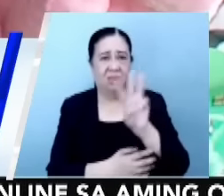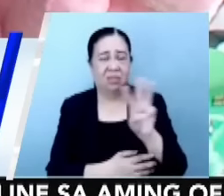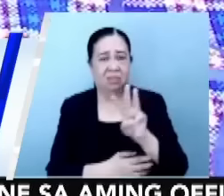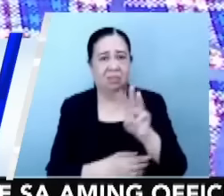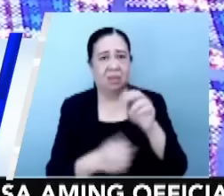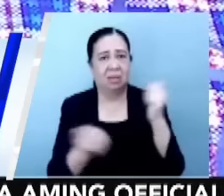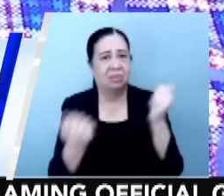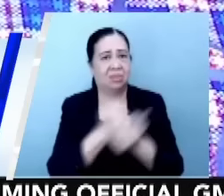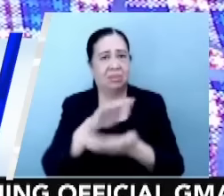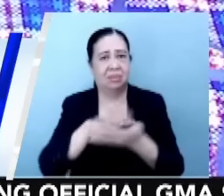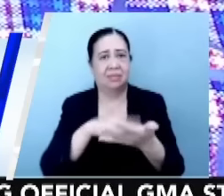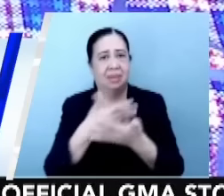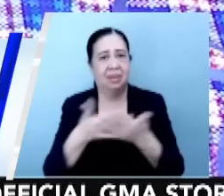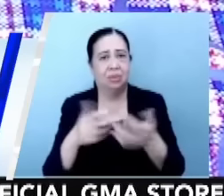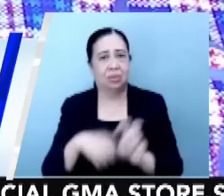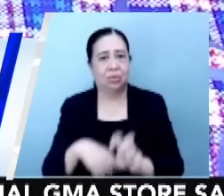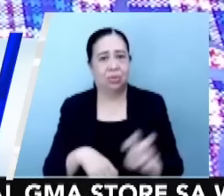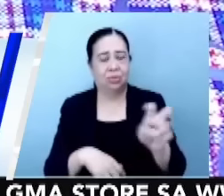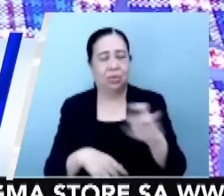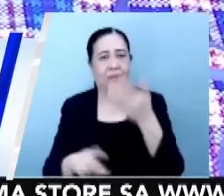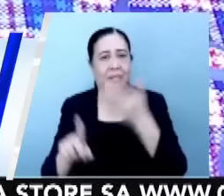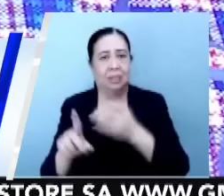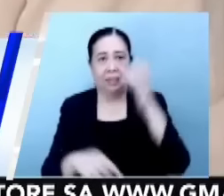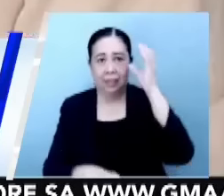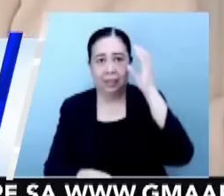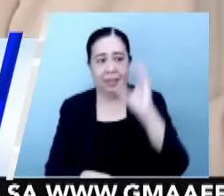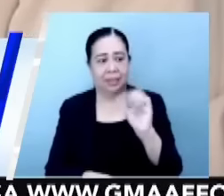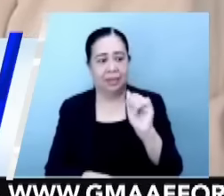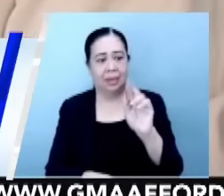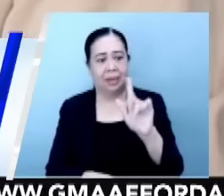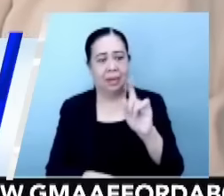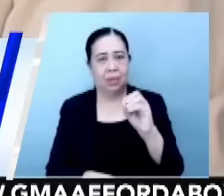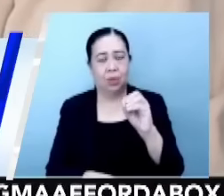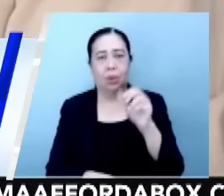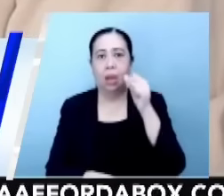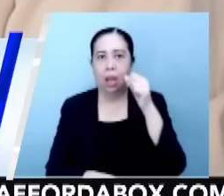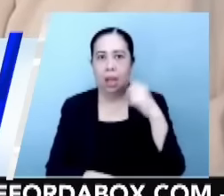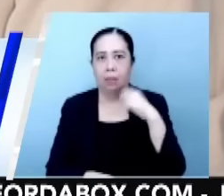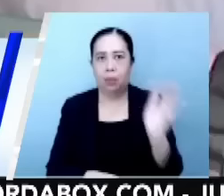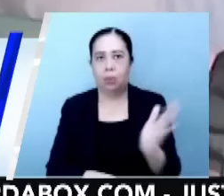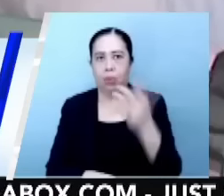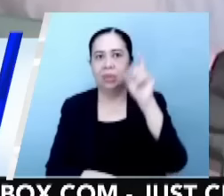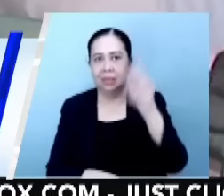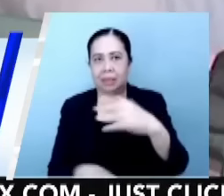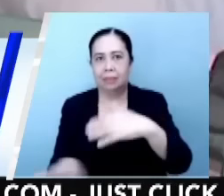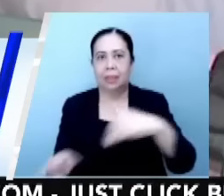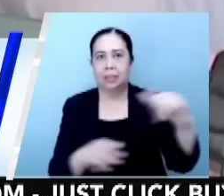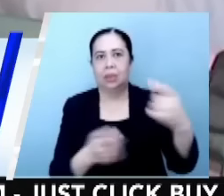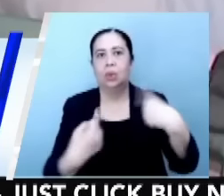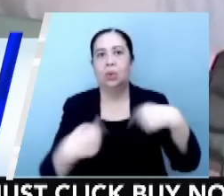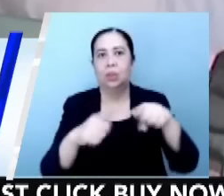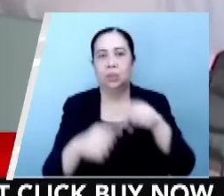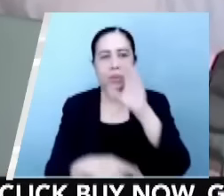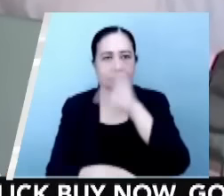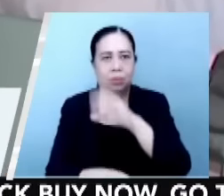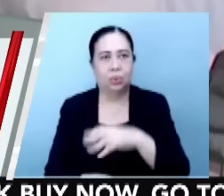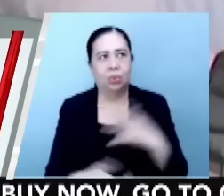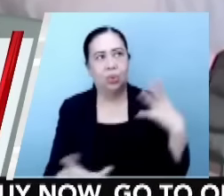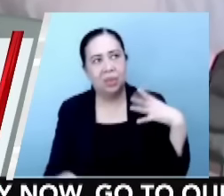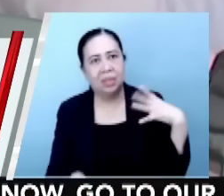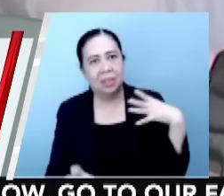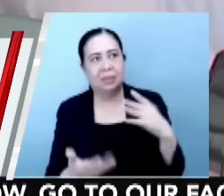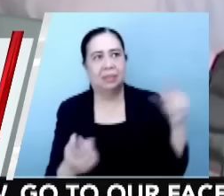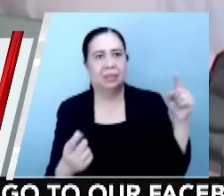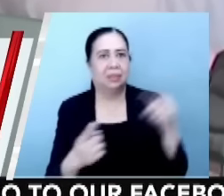biyahe. Gaya ni Mang Carlito, nakahapon ng umaga pa dapat ang biyahe patungong Cebu. Mag-antay na lang po kami hanggang sa Miyerkules